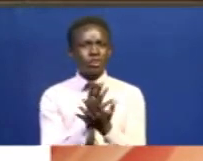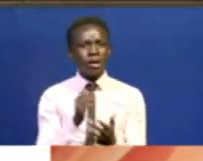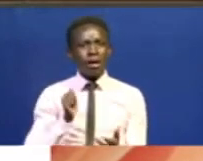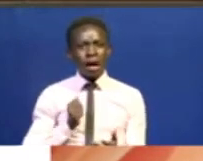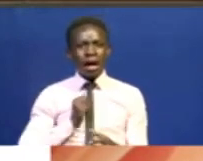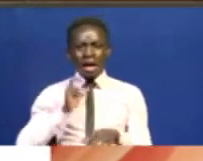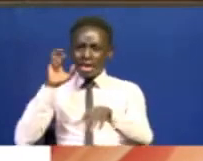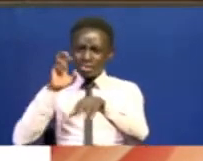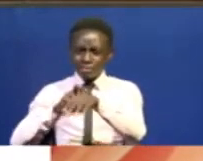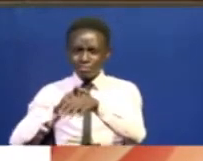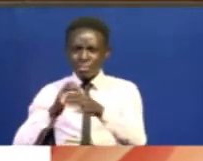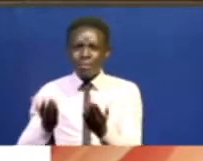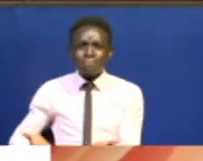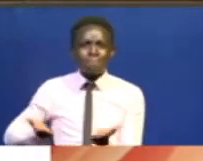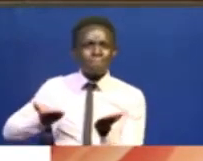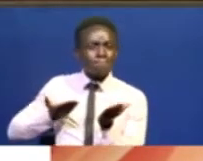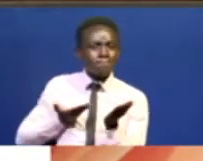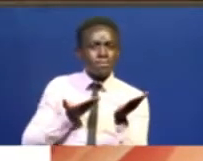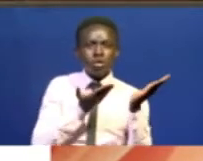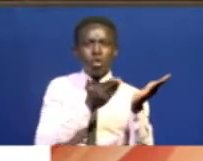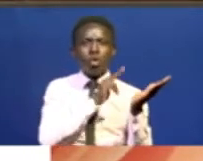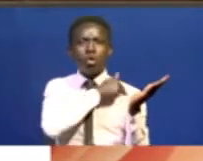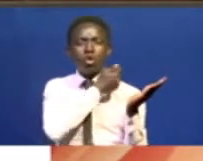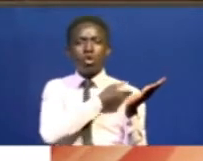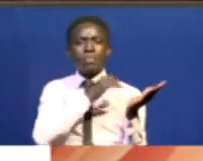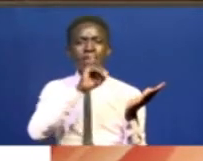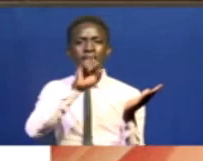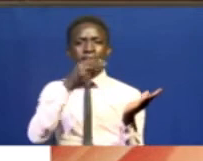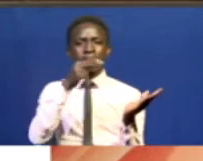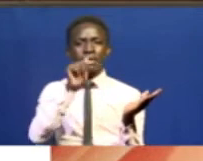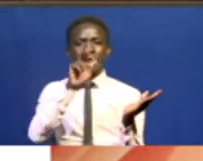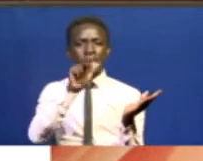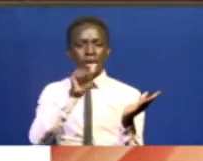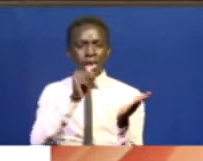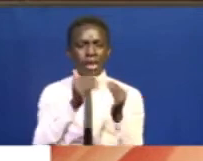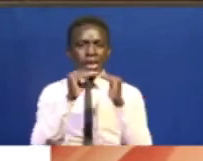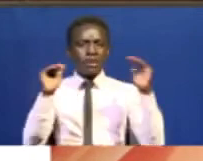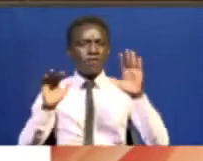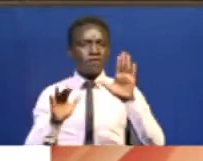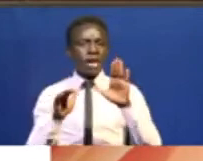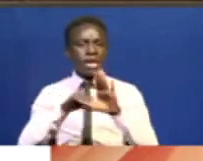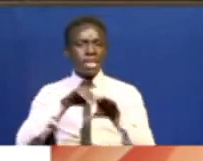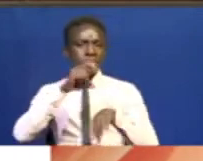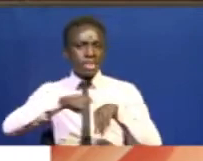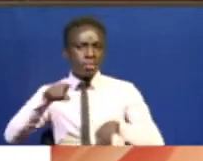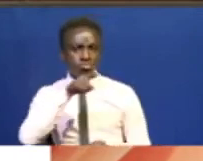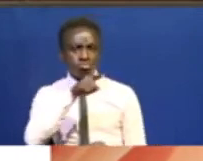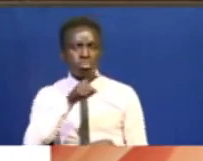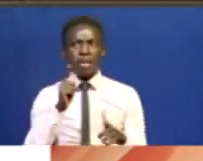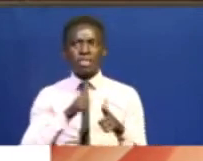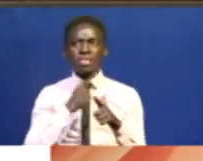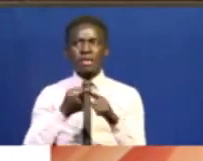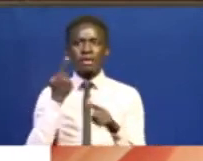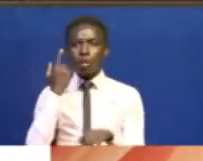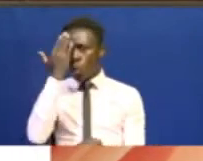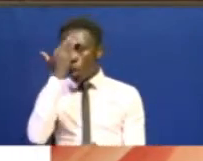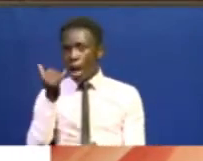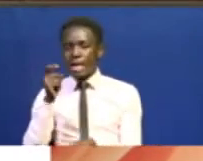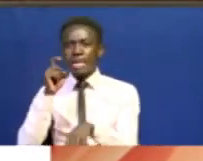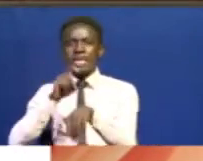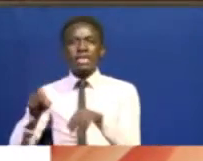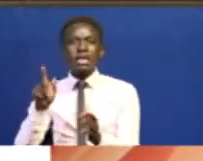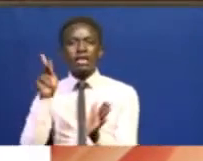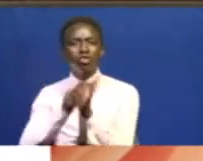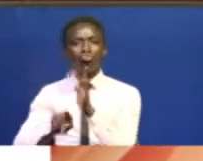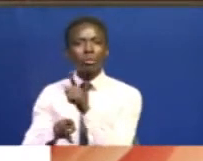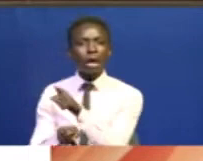hospitali ya Ishiara level 5 iliyoko kaunti ya Embu. Pale hospitali katika kaunti hiyo ya Kitui zilipokosa dawa za kukabiliana na sumu